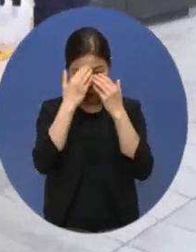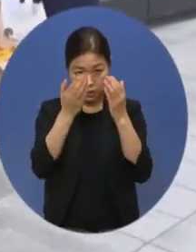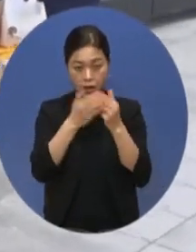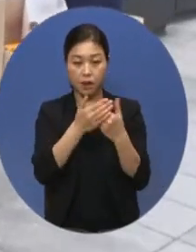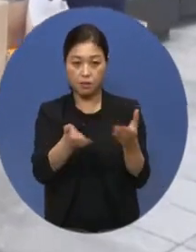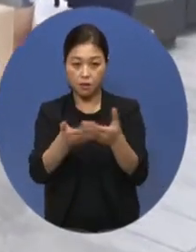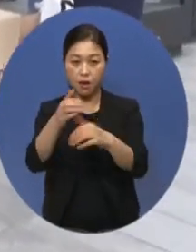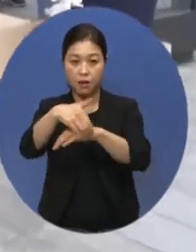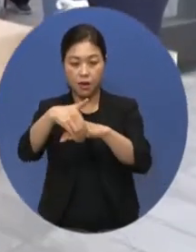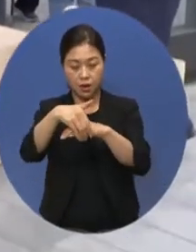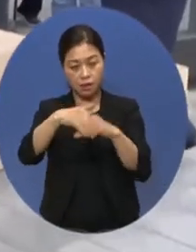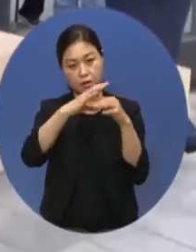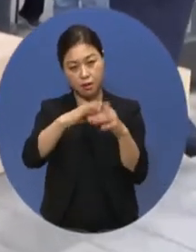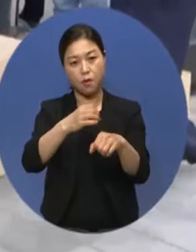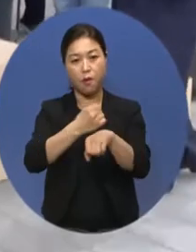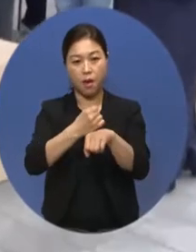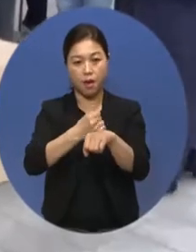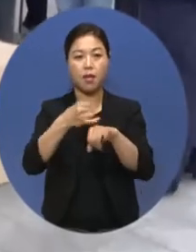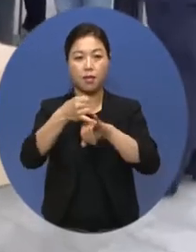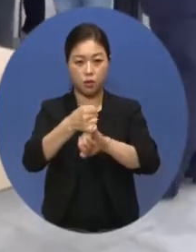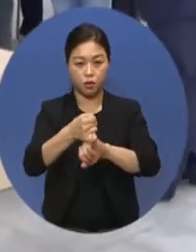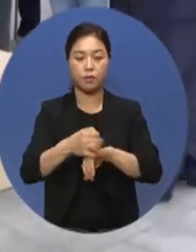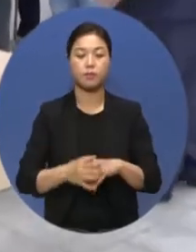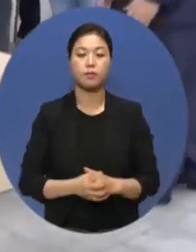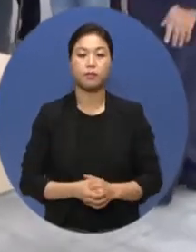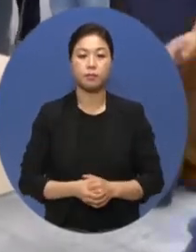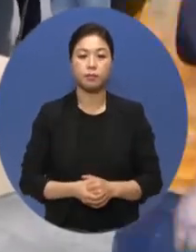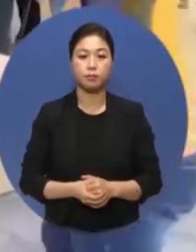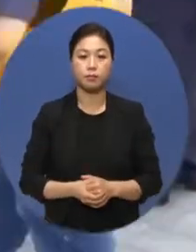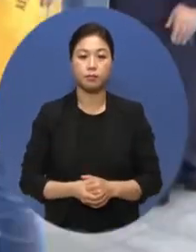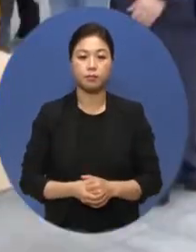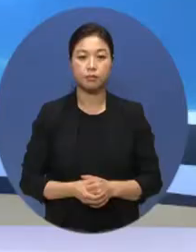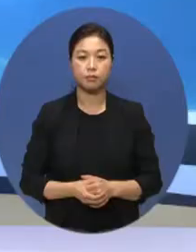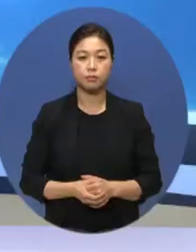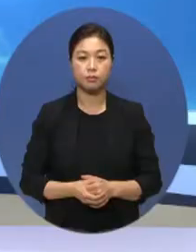계획을 다짐했습니다. 복지TV 뉴스 서정영입니다.